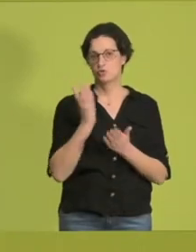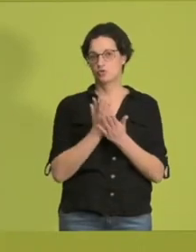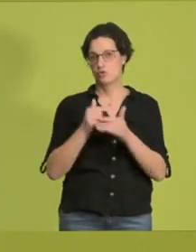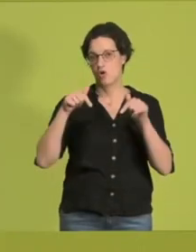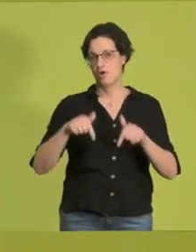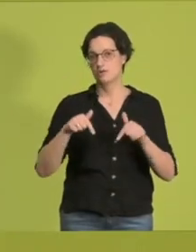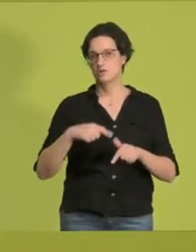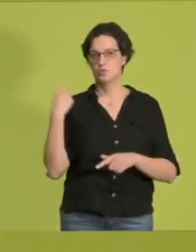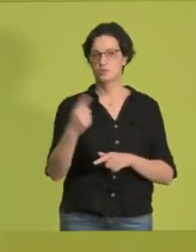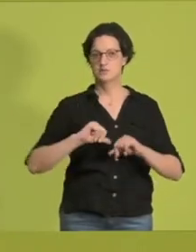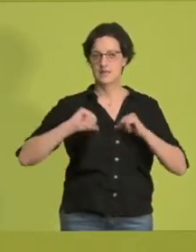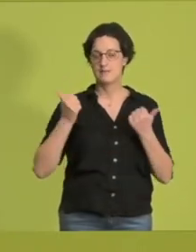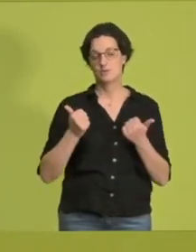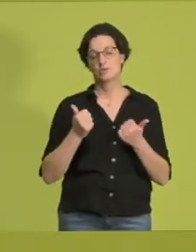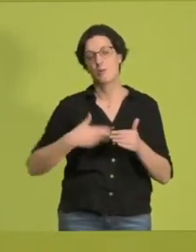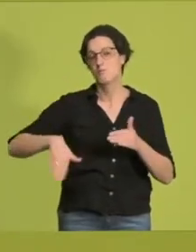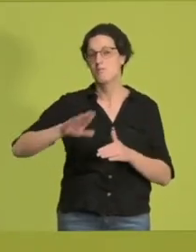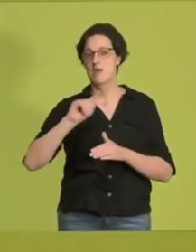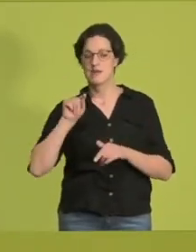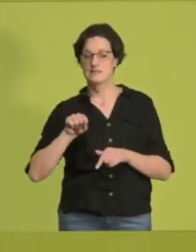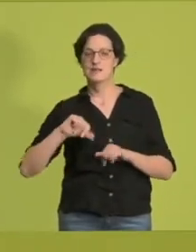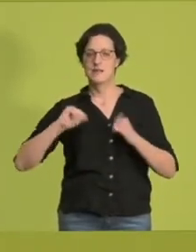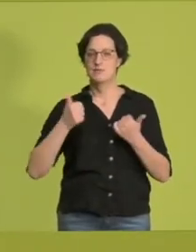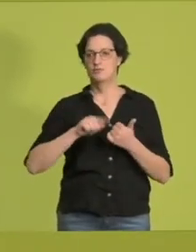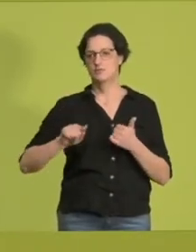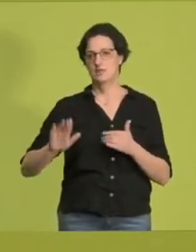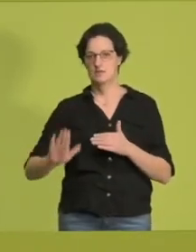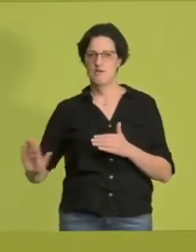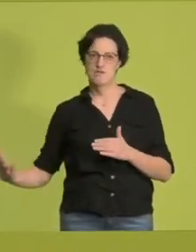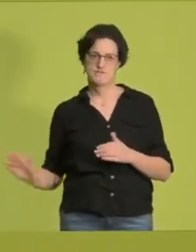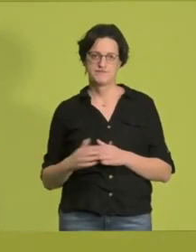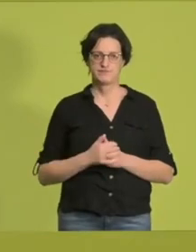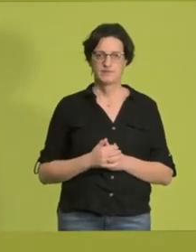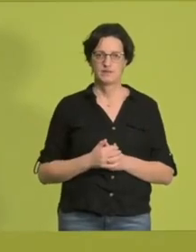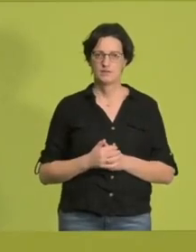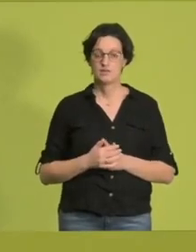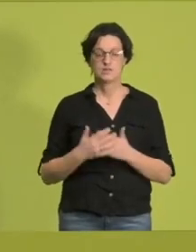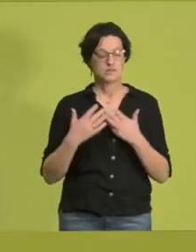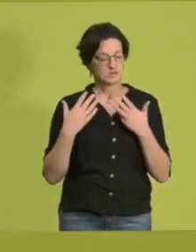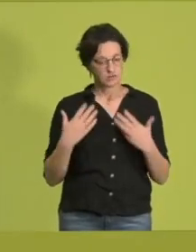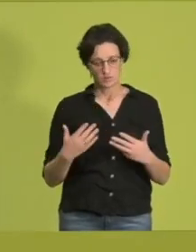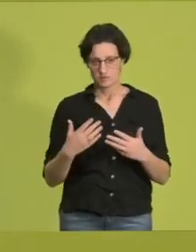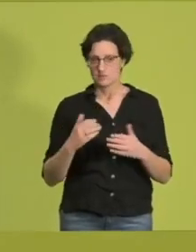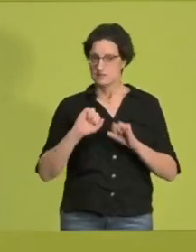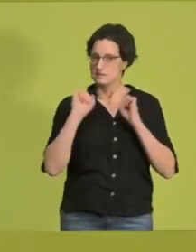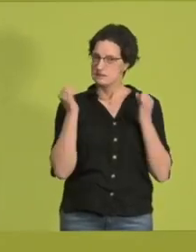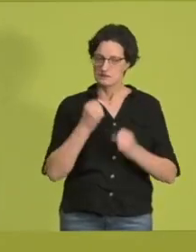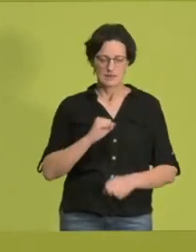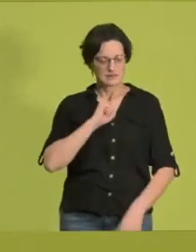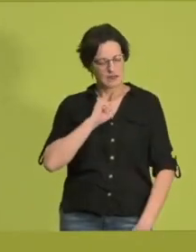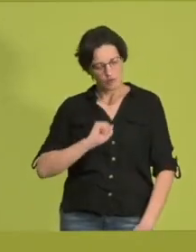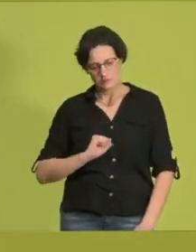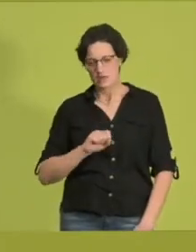mehr das leben unserer kinder umso unerträglicher ist es für mich die scheinheiligen